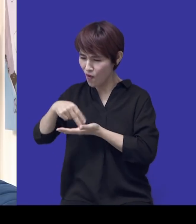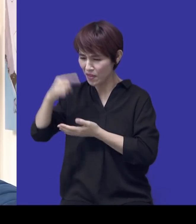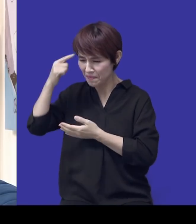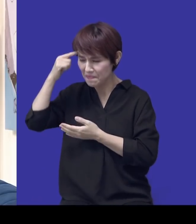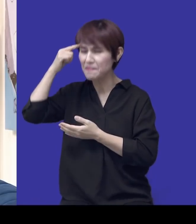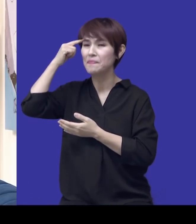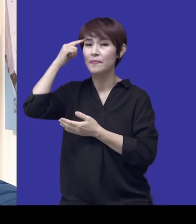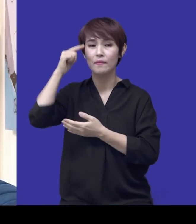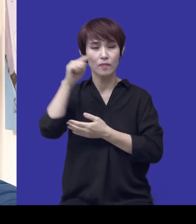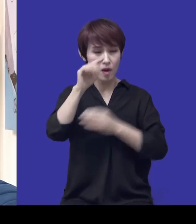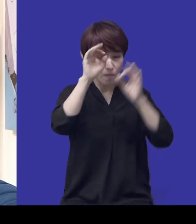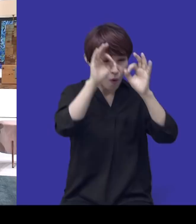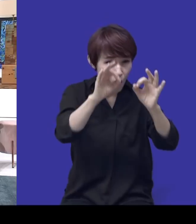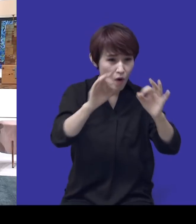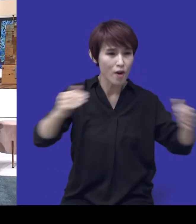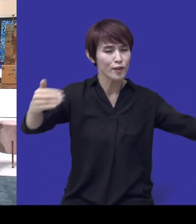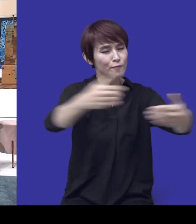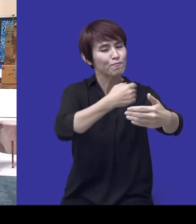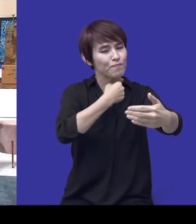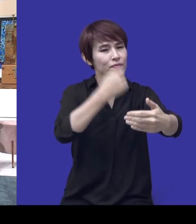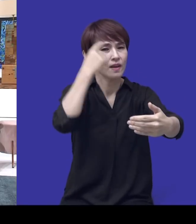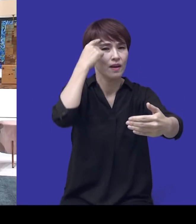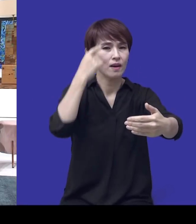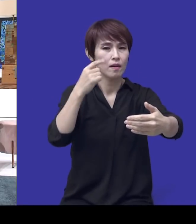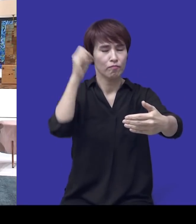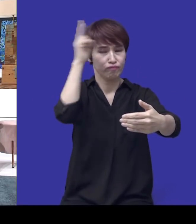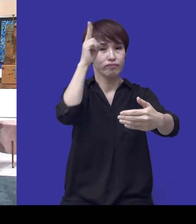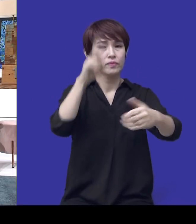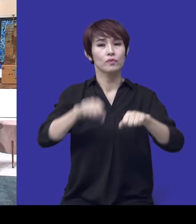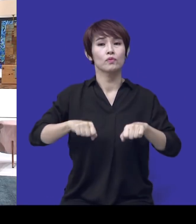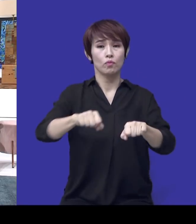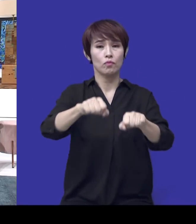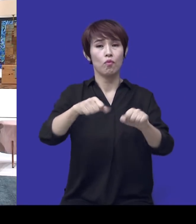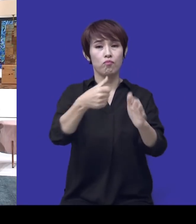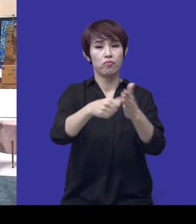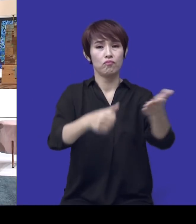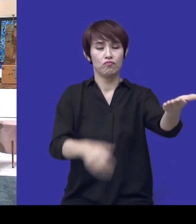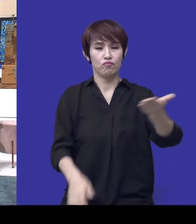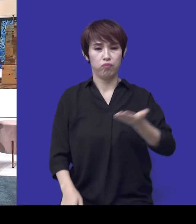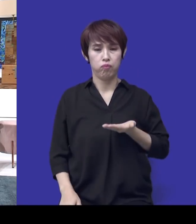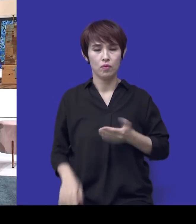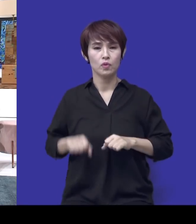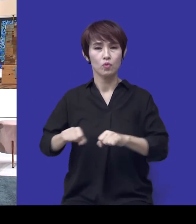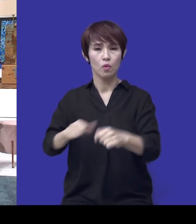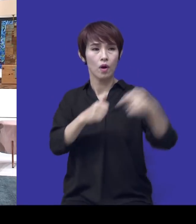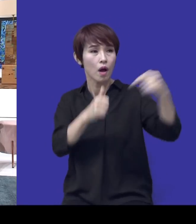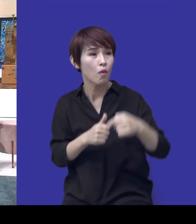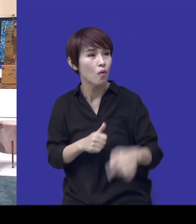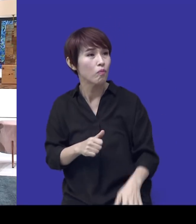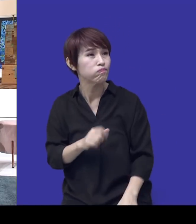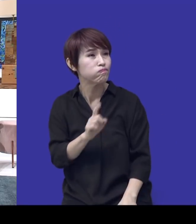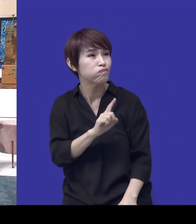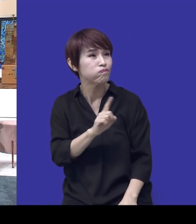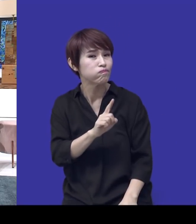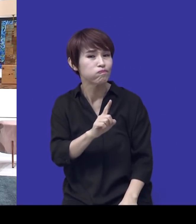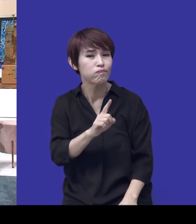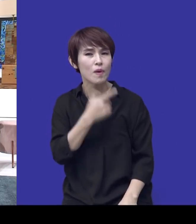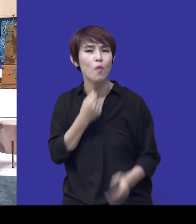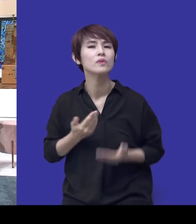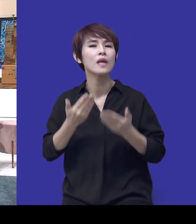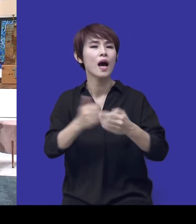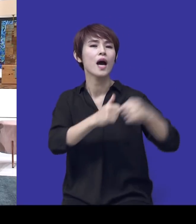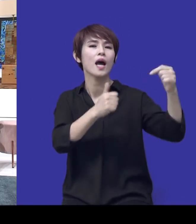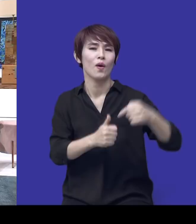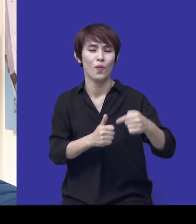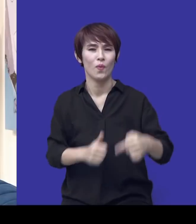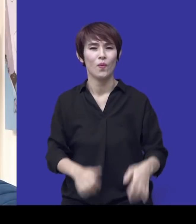봤는데 대뜸 저희한테 청소 도구를 주시더니 예. 저기 청소를 하시더라고 하시더라고요. 예. 또 뭐 봉사 뭐 사역